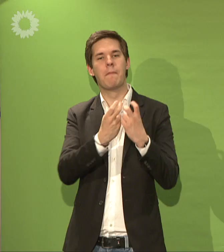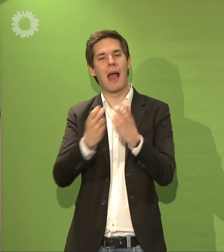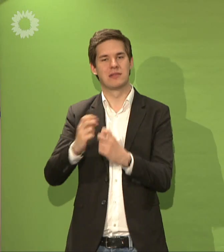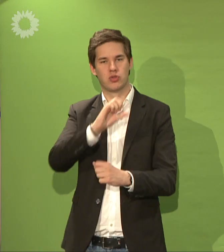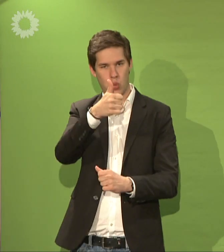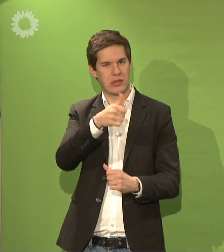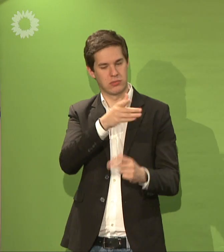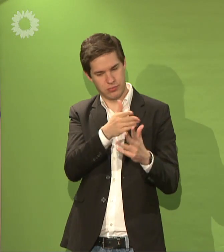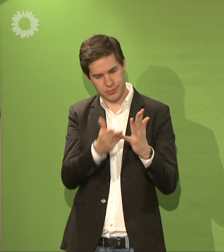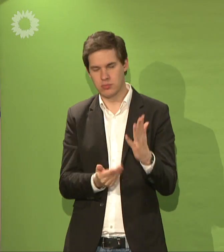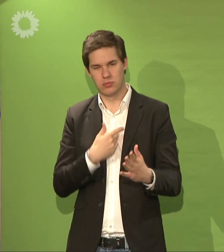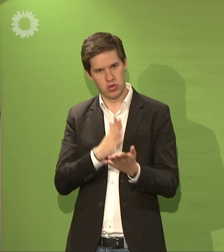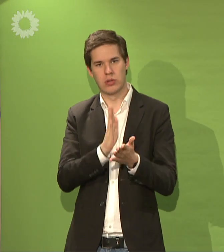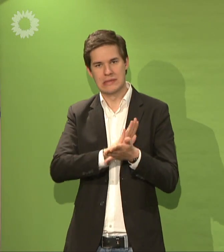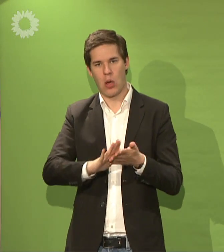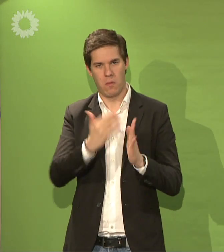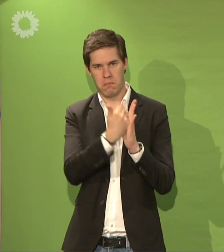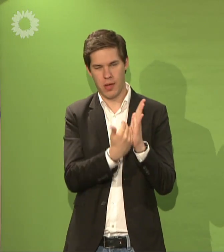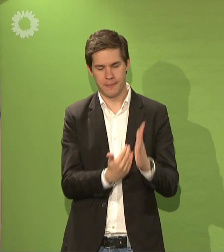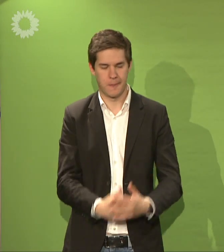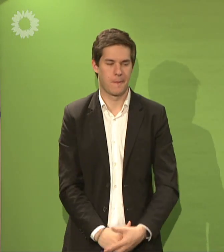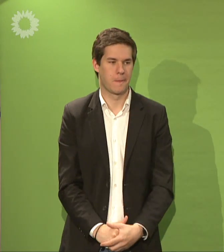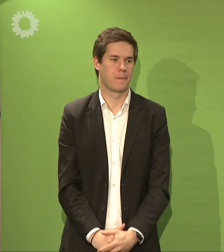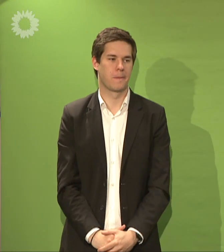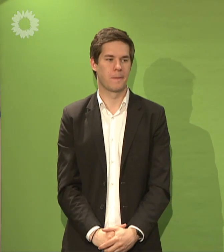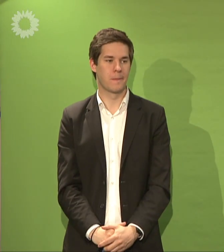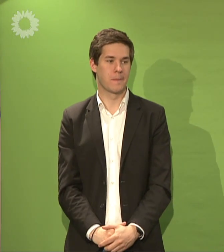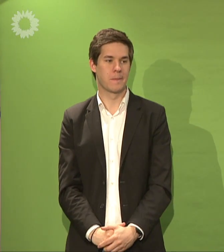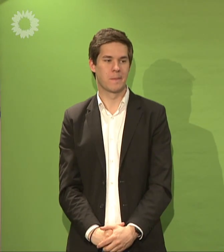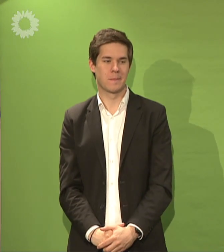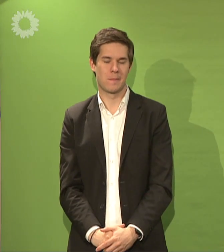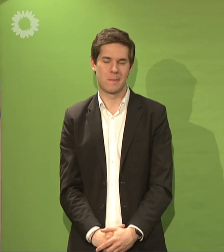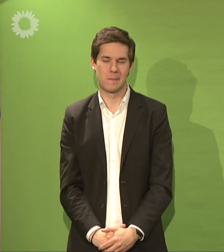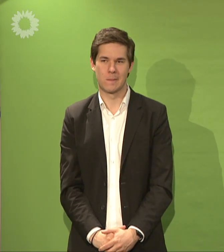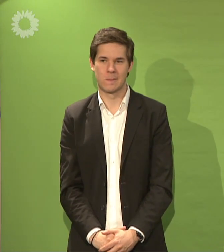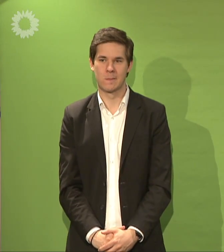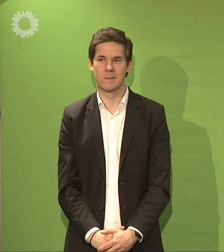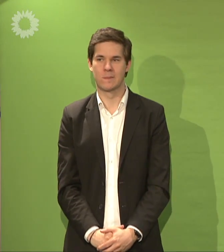vor. Okay, ihr habt für diese...